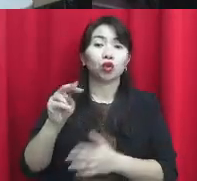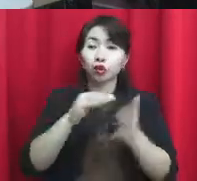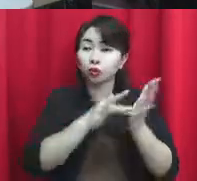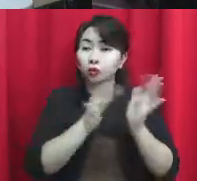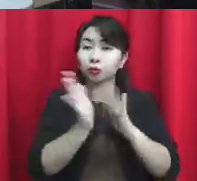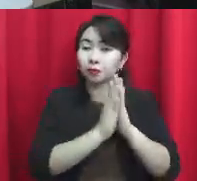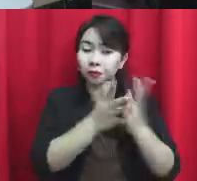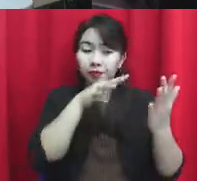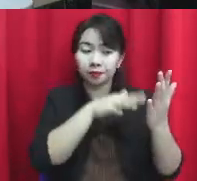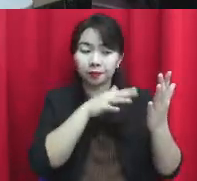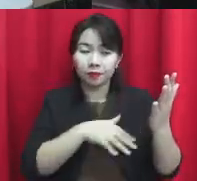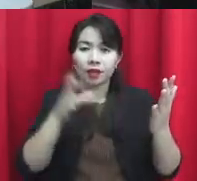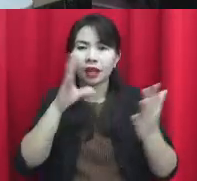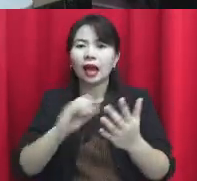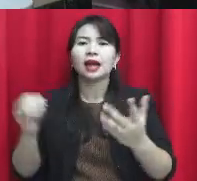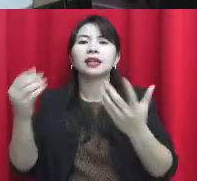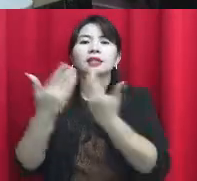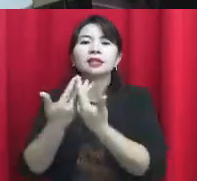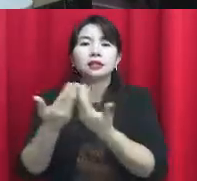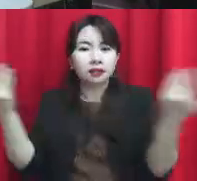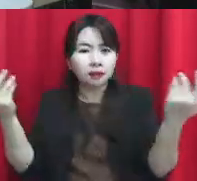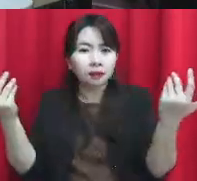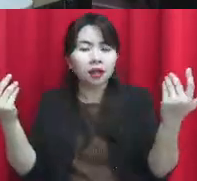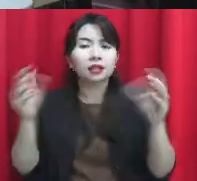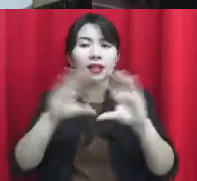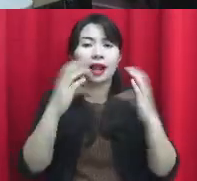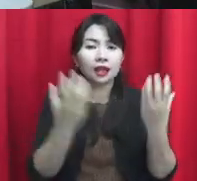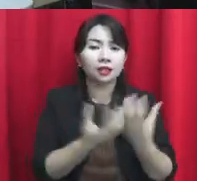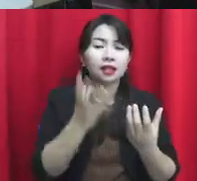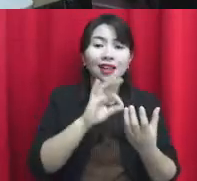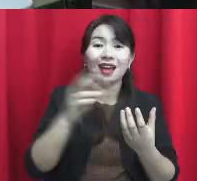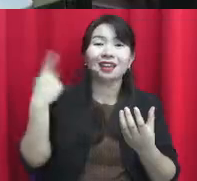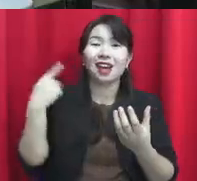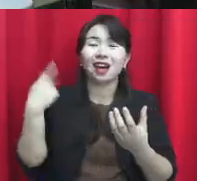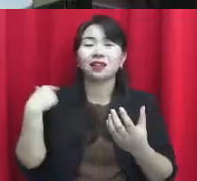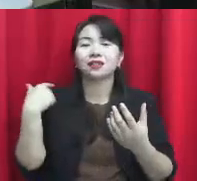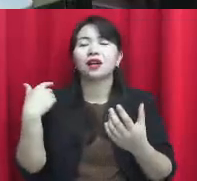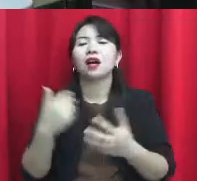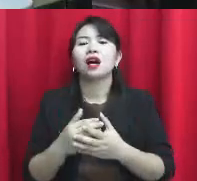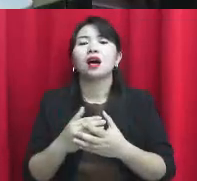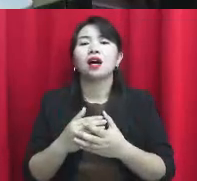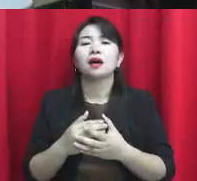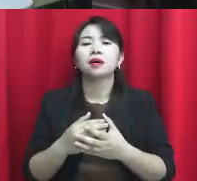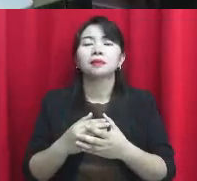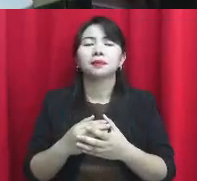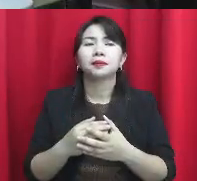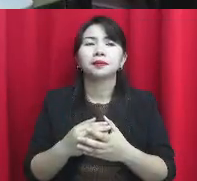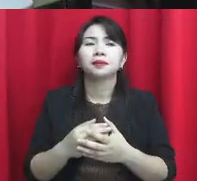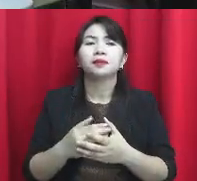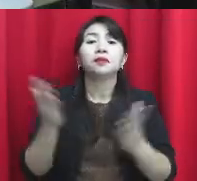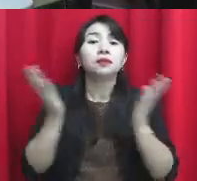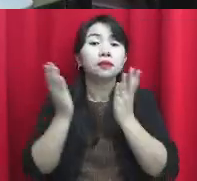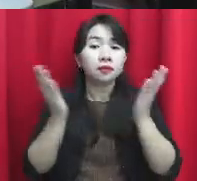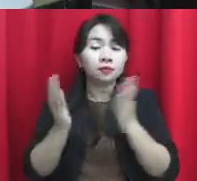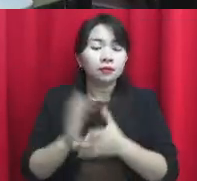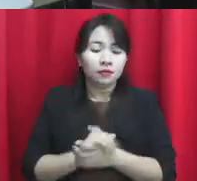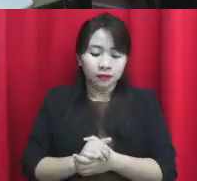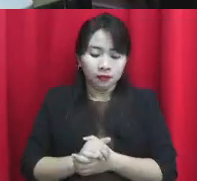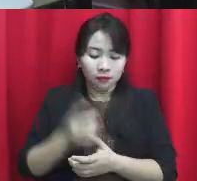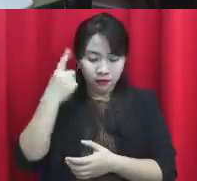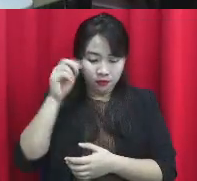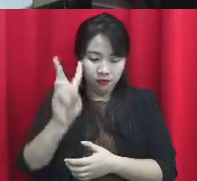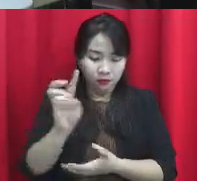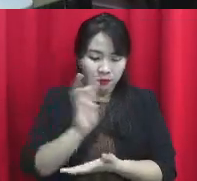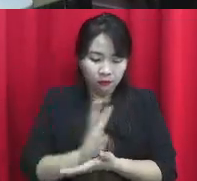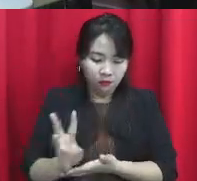divided Sessions and Uh General Assembly and main preachings for 2 weeks mga kapatid Yung mga binanggit ko